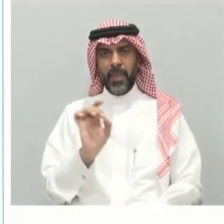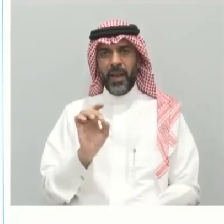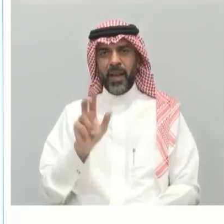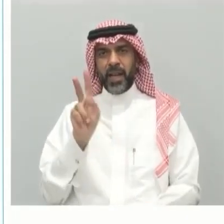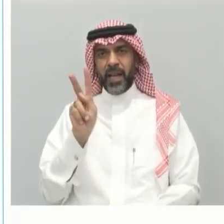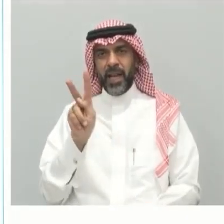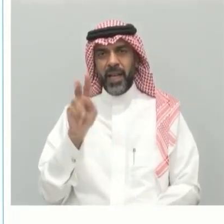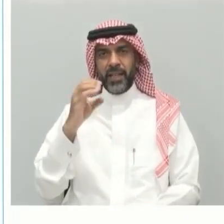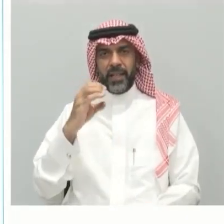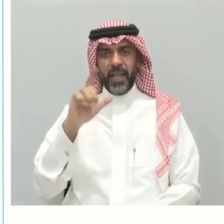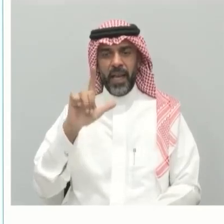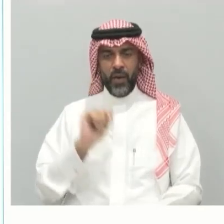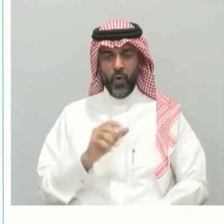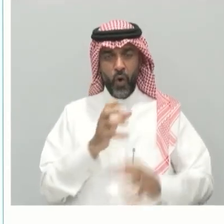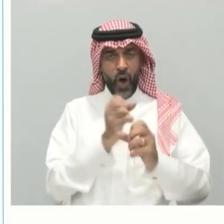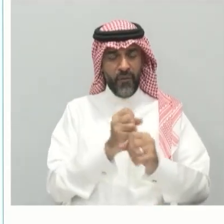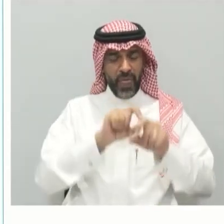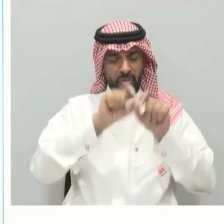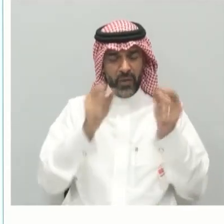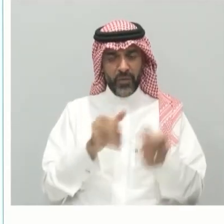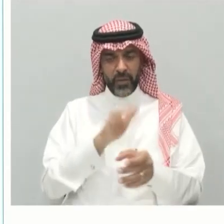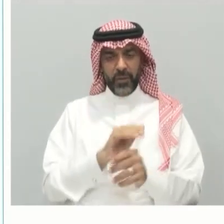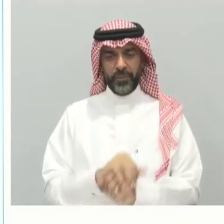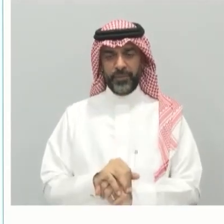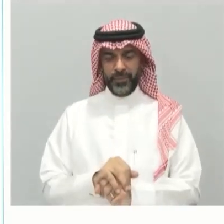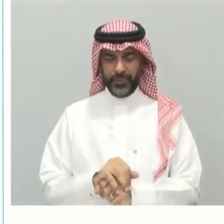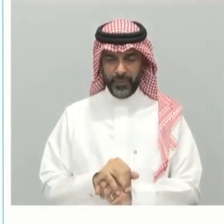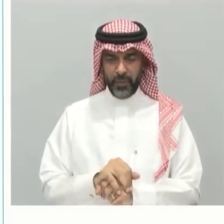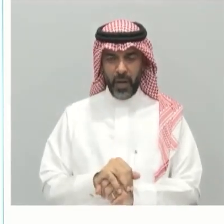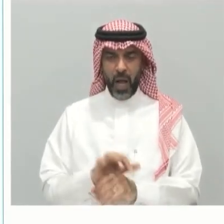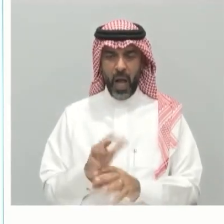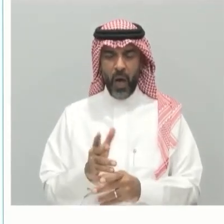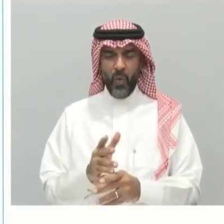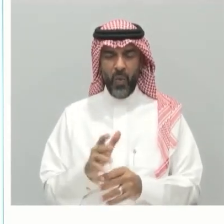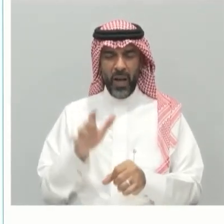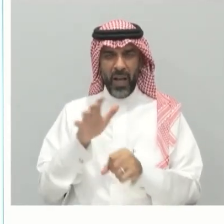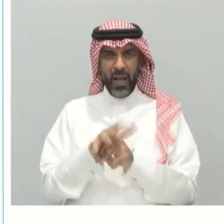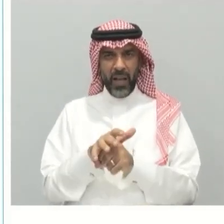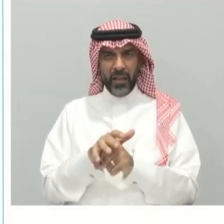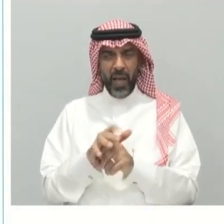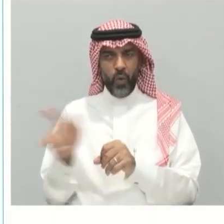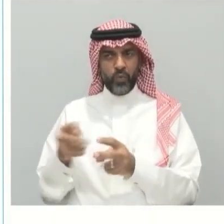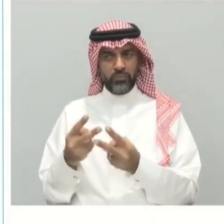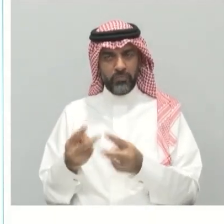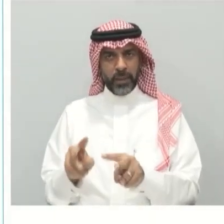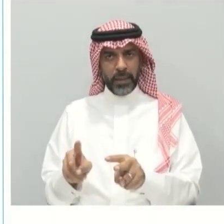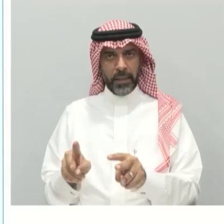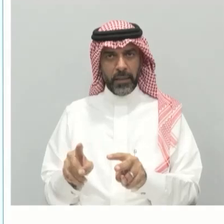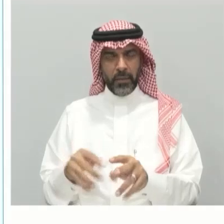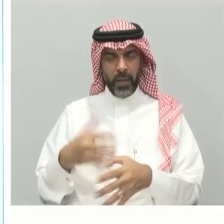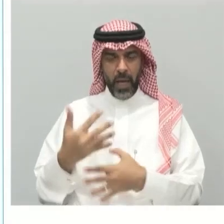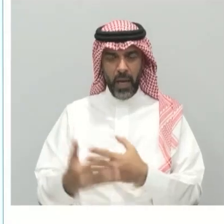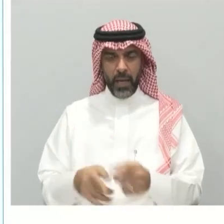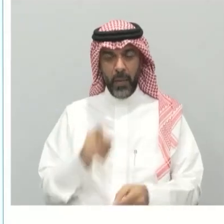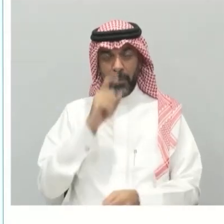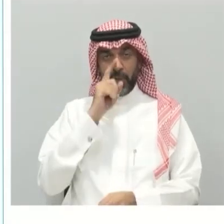ويحفظ داخل الانبوب بواسطه جل هلامي او اي غطان يسمح للايونات بالحركه من خلاله بشرط اختلاط